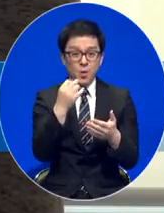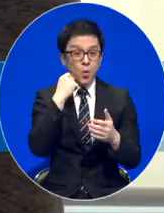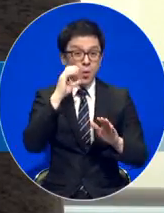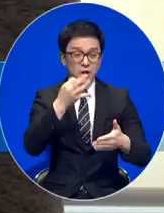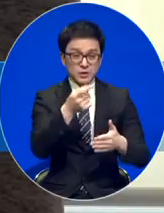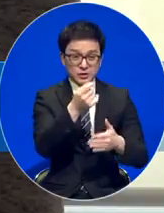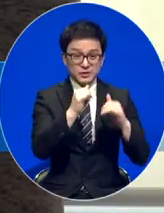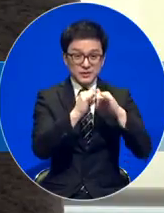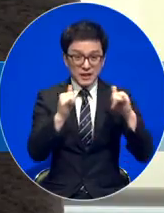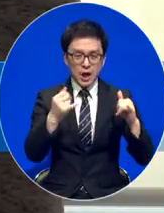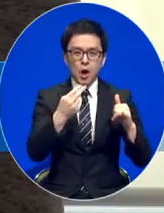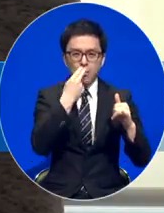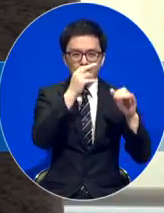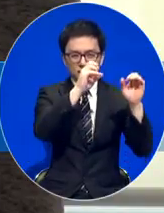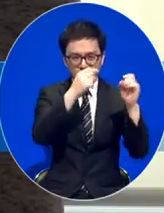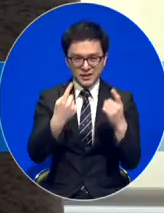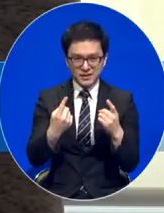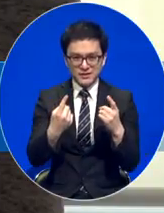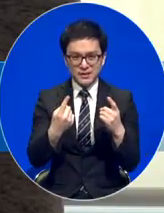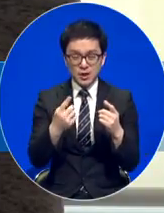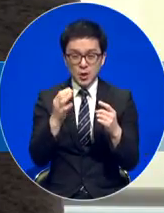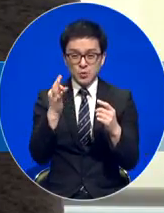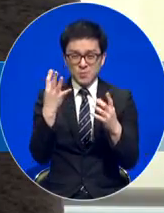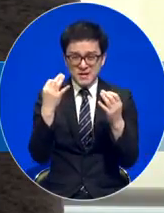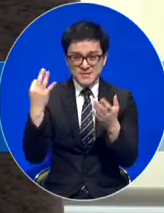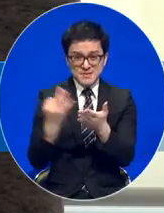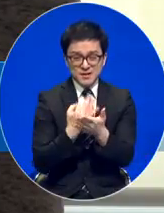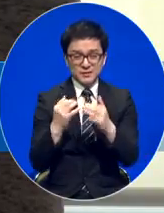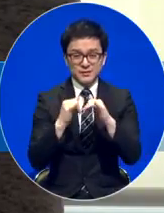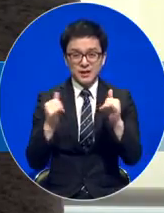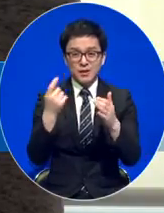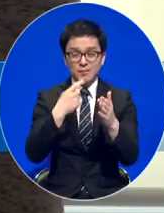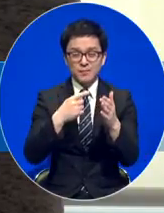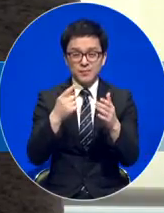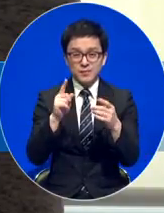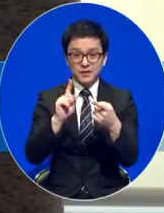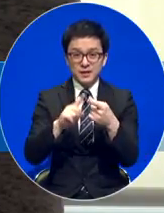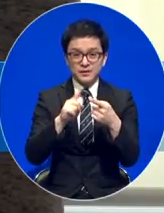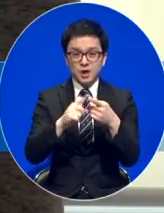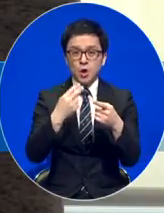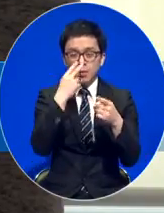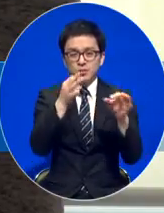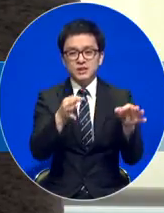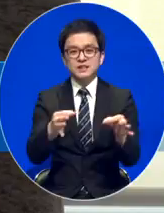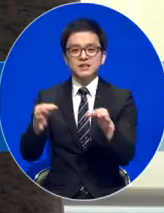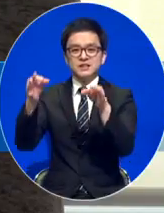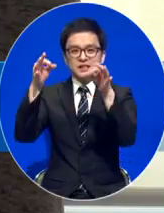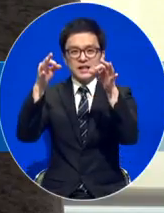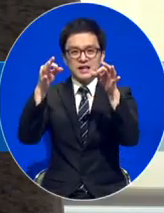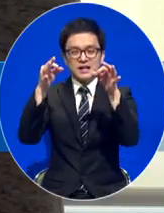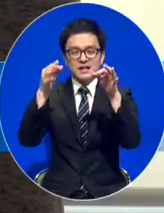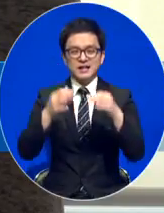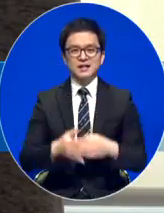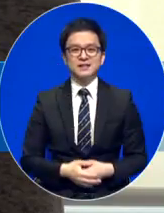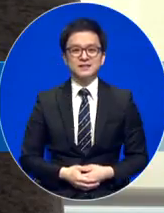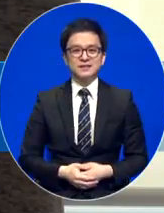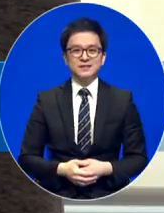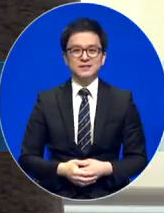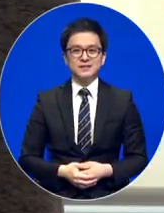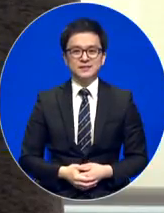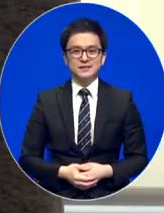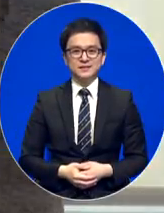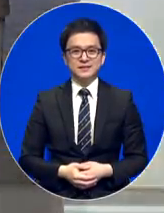부담을 낮춰주고 고소득층, 초고소득층에 대해서는 보험료를 인상하는 효과가 있다. 방향성은 맞다라는